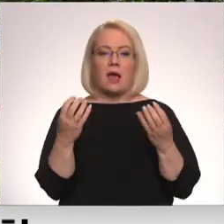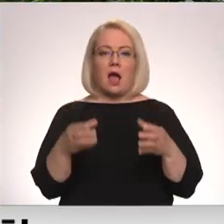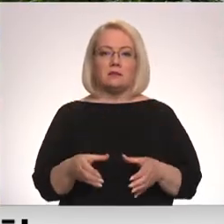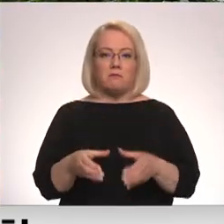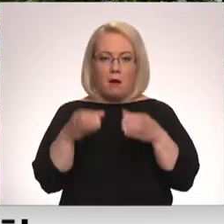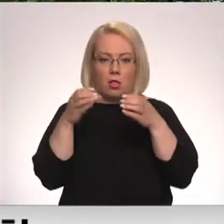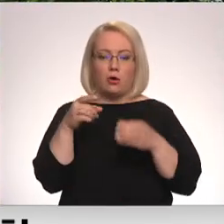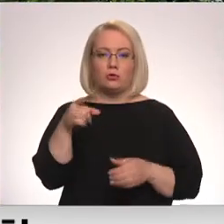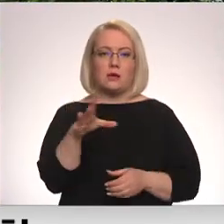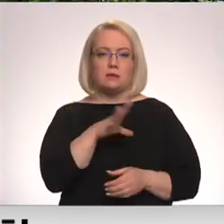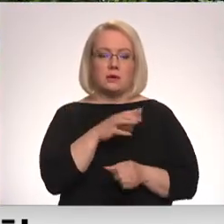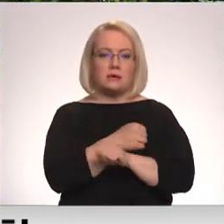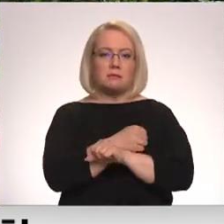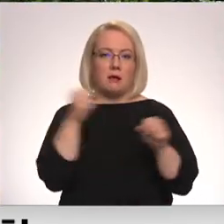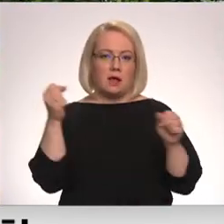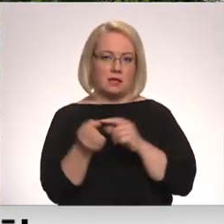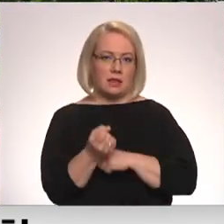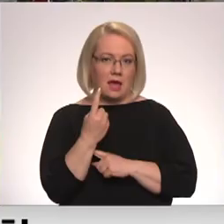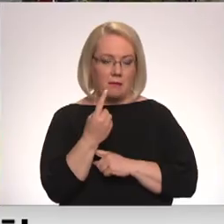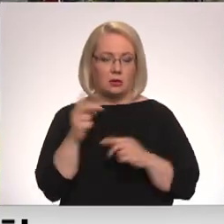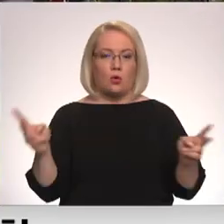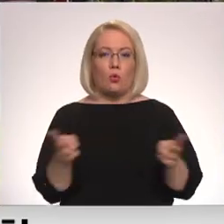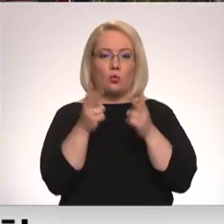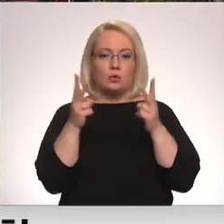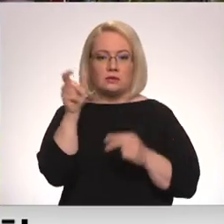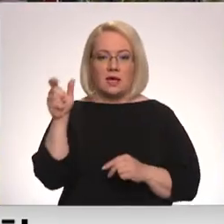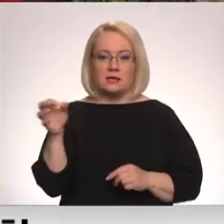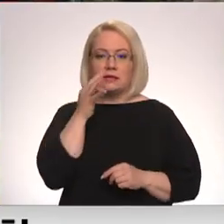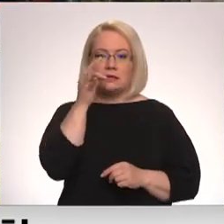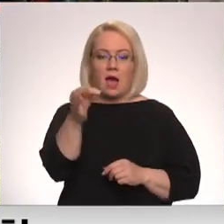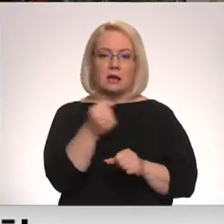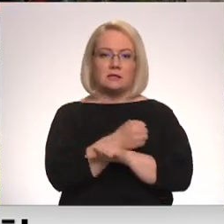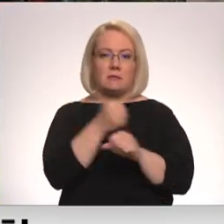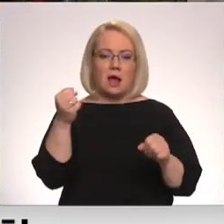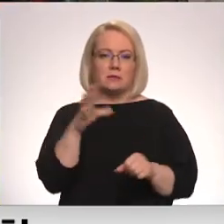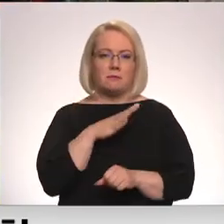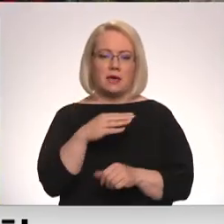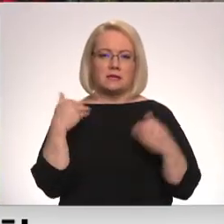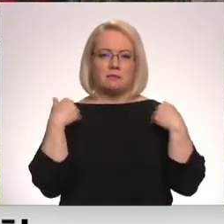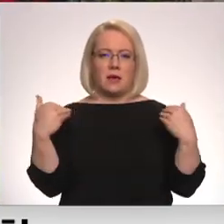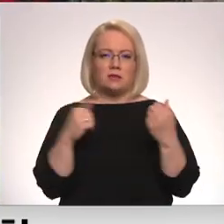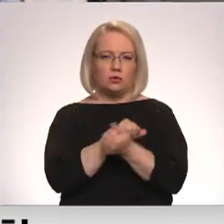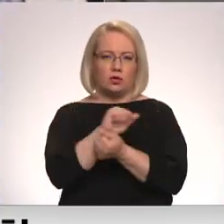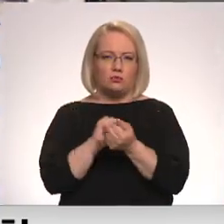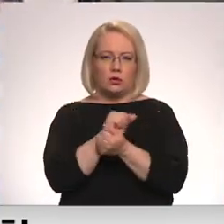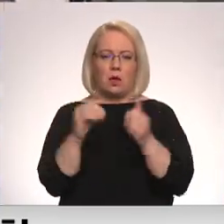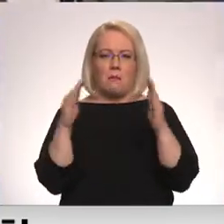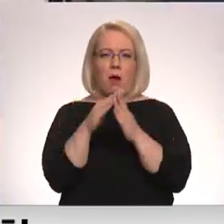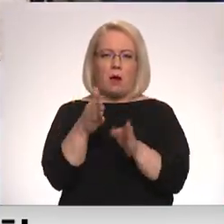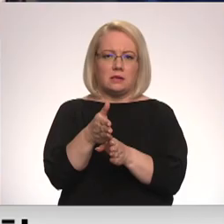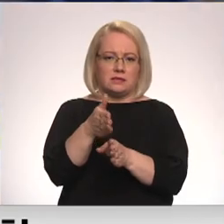un visticamāk tas bija sprādziena iemesls. Ugunsdzēsējs stāsta, ka sprādziens bija spēcīgs un izpostījis mājas